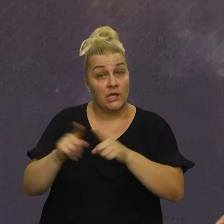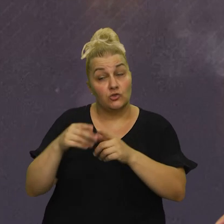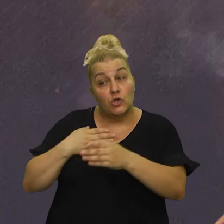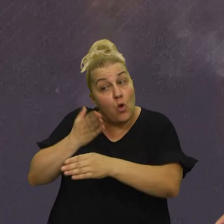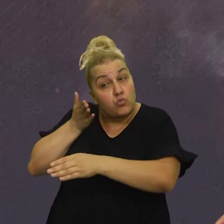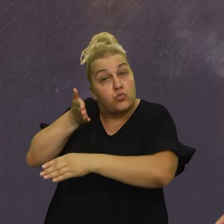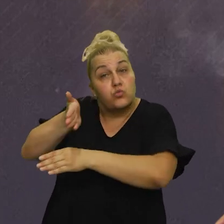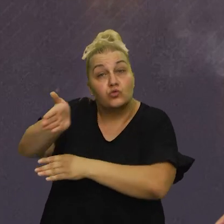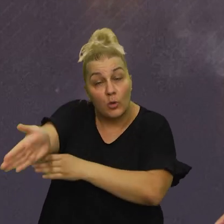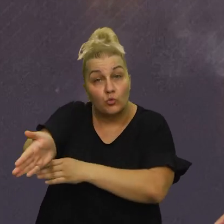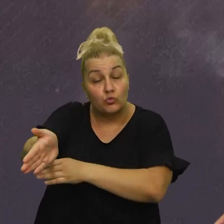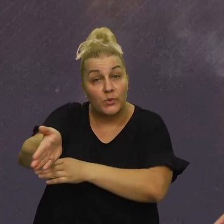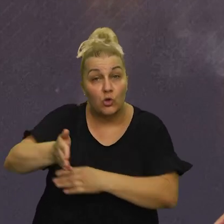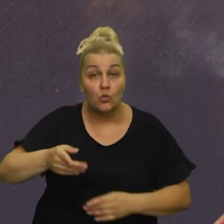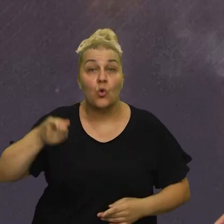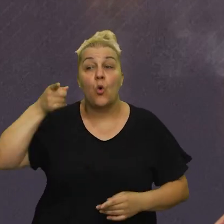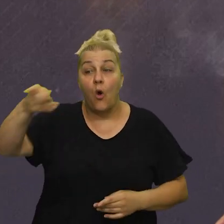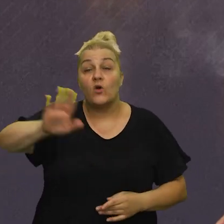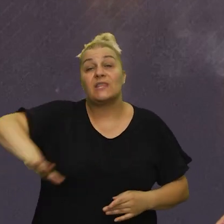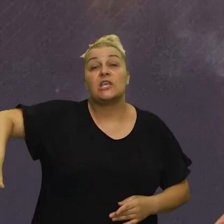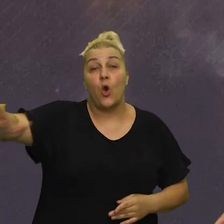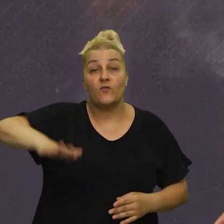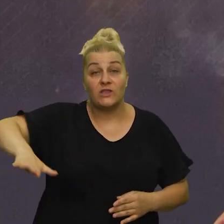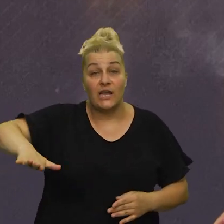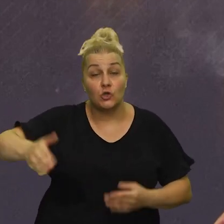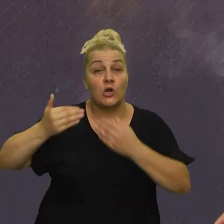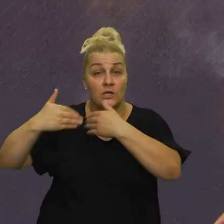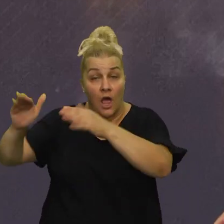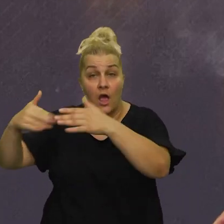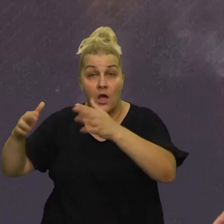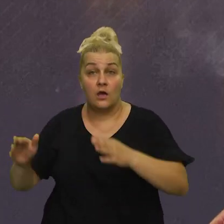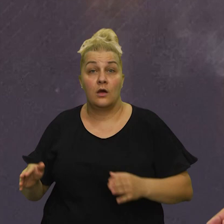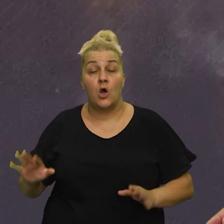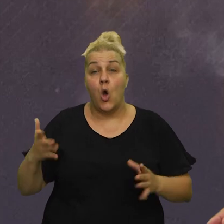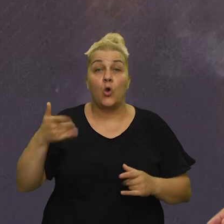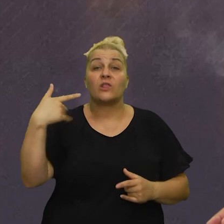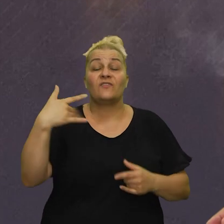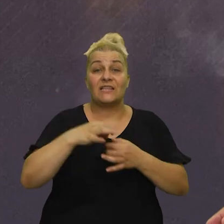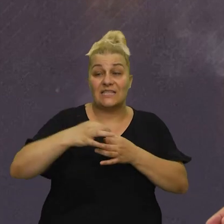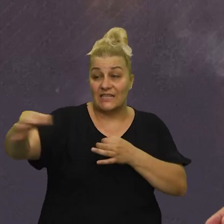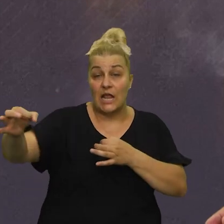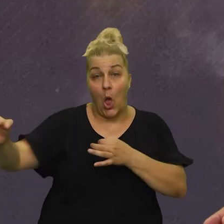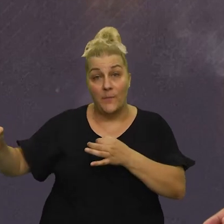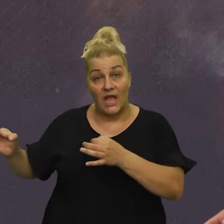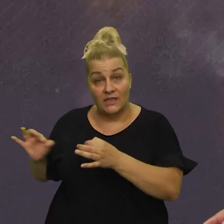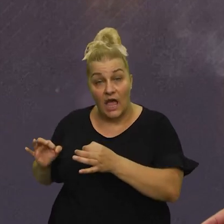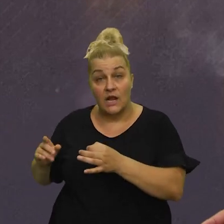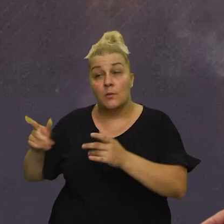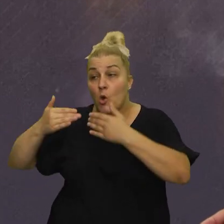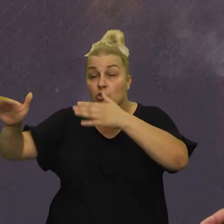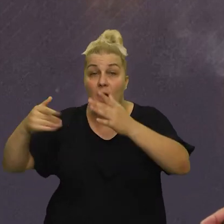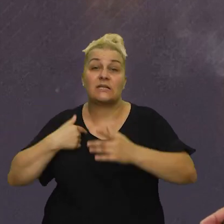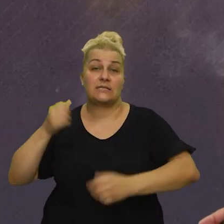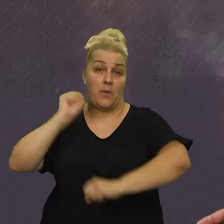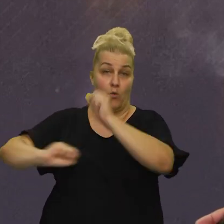uđe u dubinu od tog teritorija, da bi se negdje oko 20 km ili nešto više, da bi se